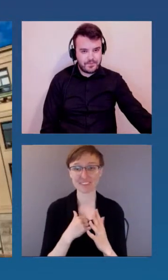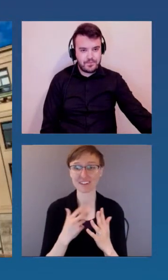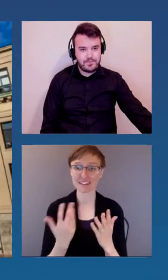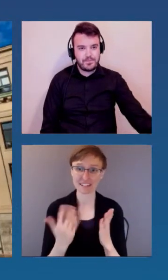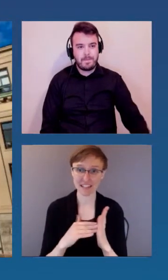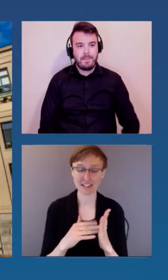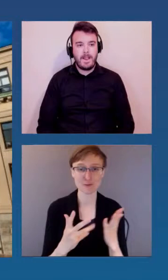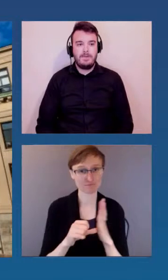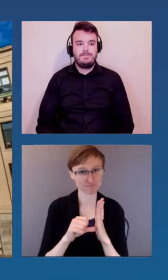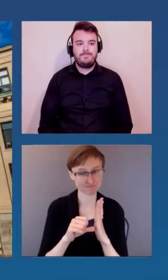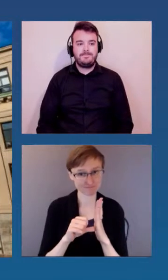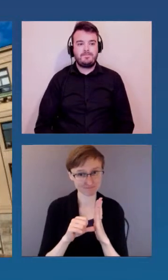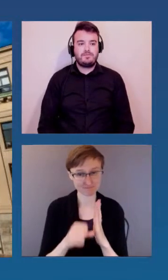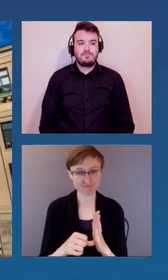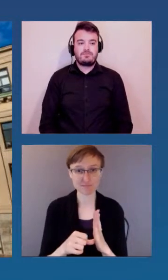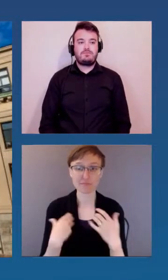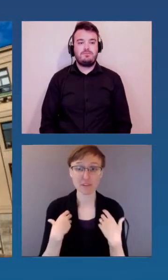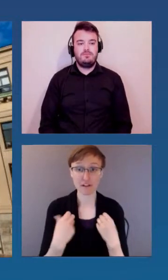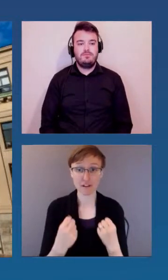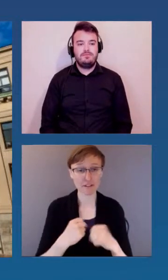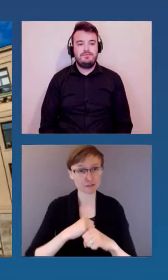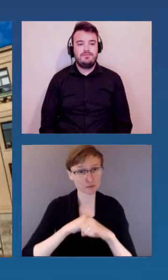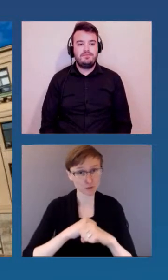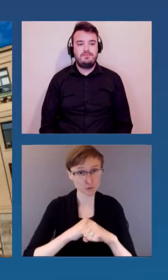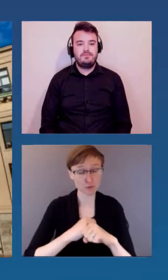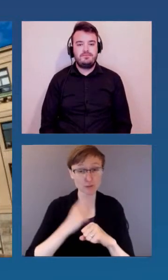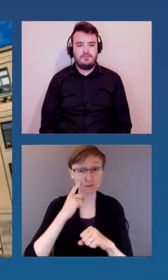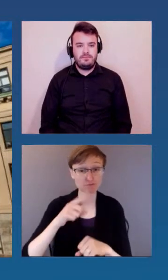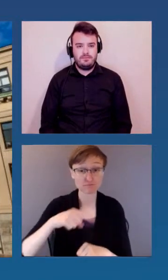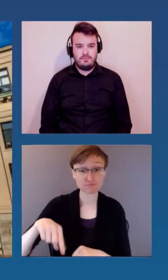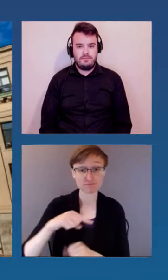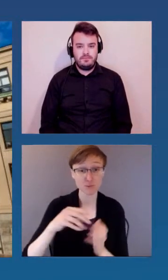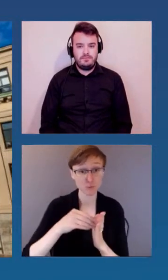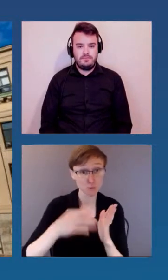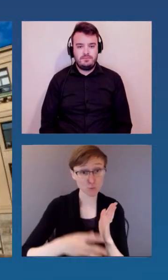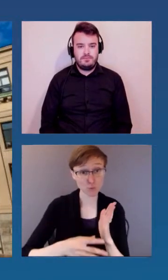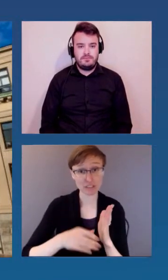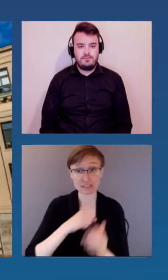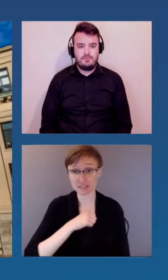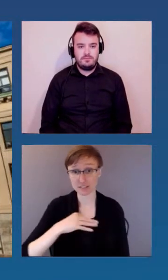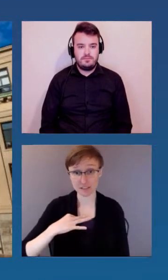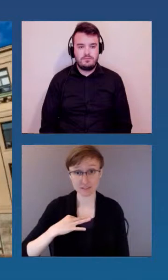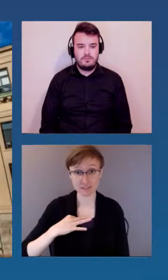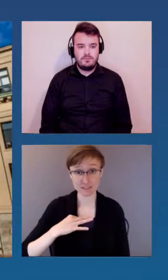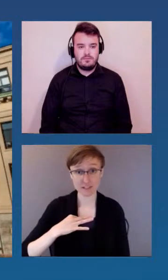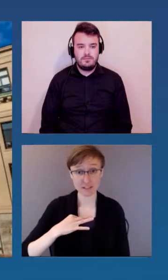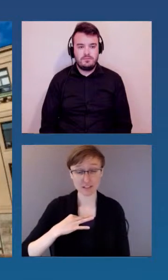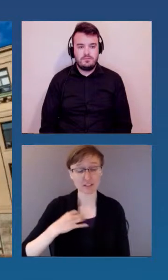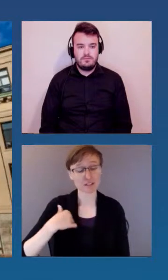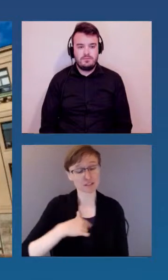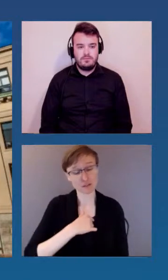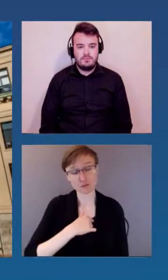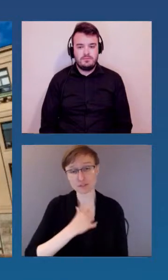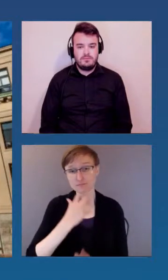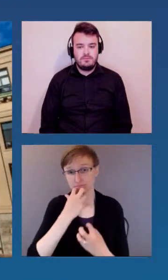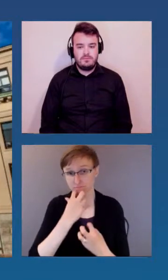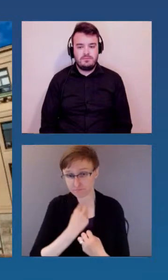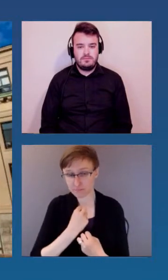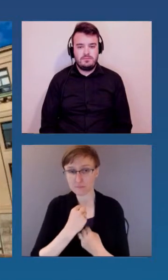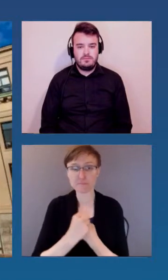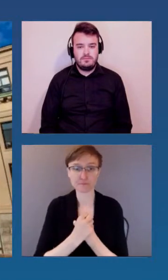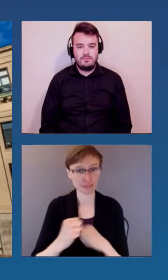C'est un plaisir de te revoir. Et je voudrais remercier mes 3 collègues des universités et collèges de